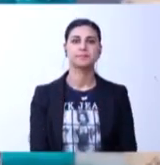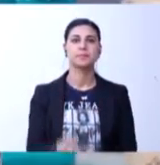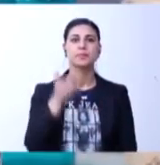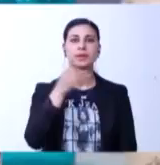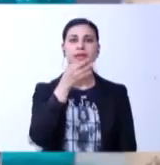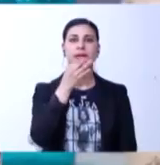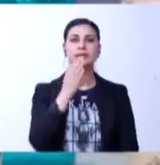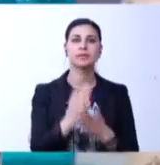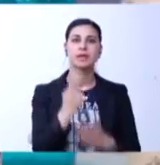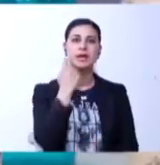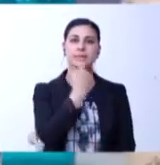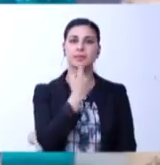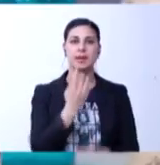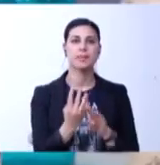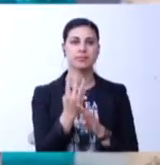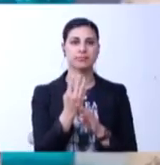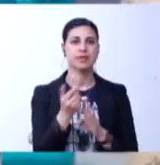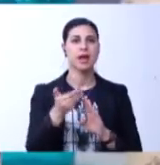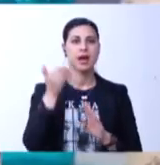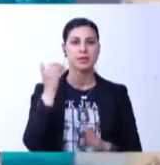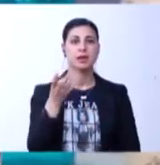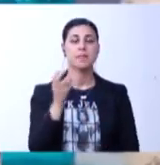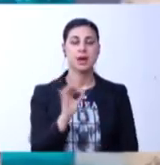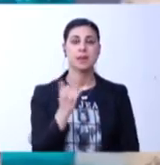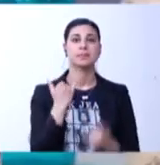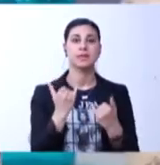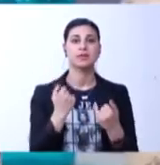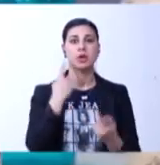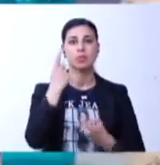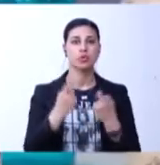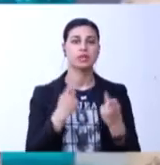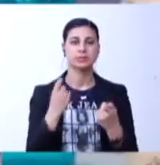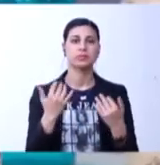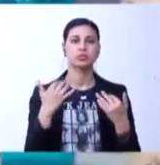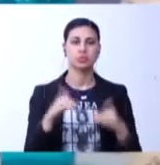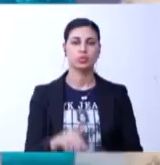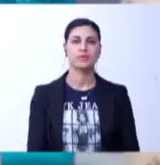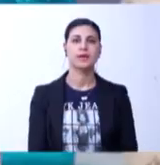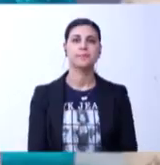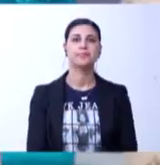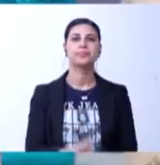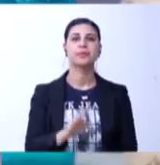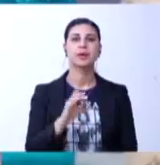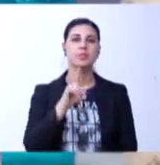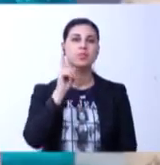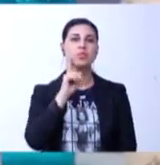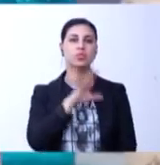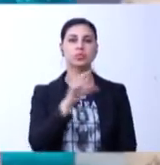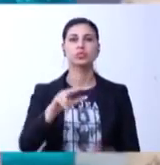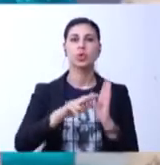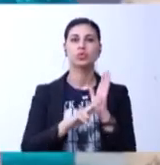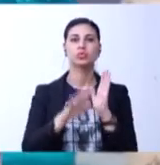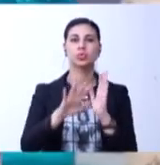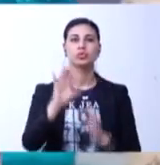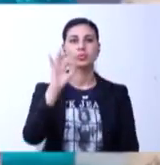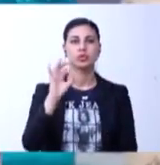ასაკში ხდება კბილების ამოჭრა, მაგრამ დღევანდელი მონაცემებით უკვე თინეიჯერების დაახლოებით